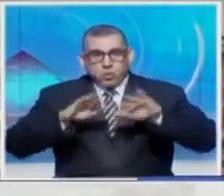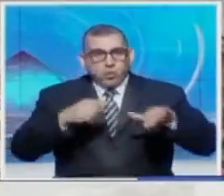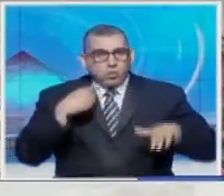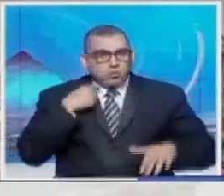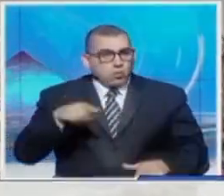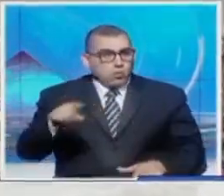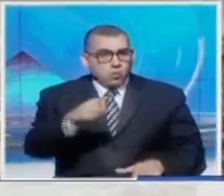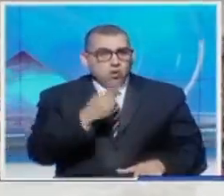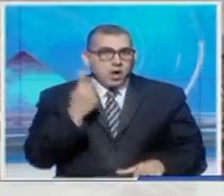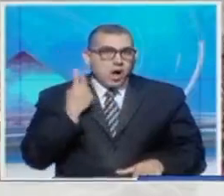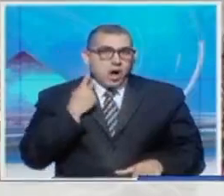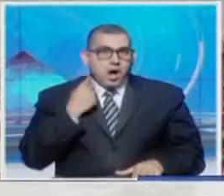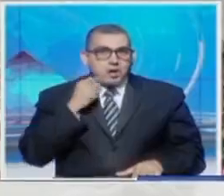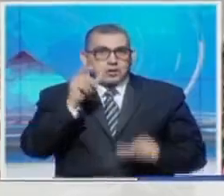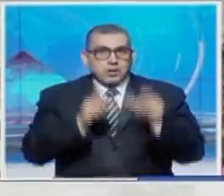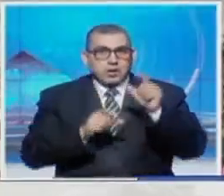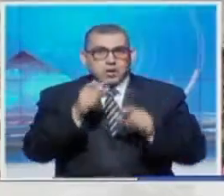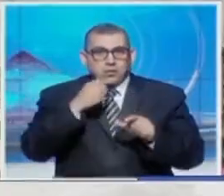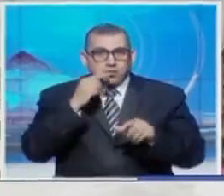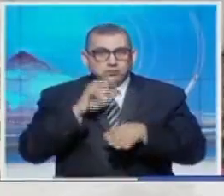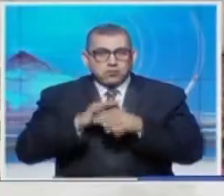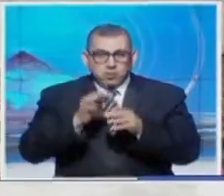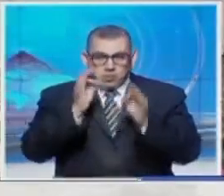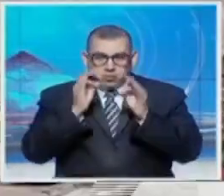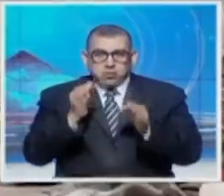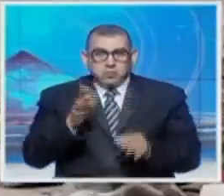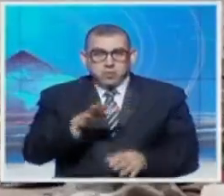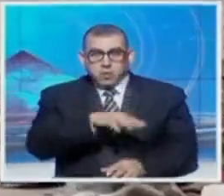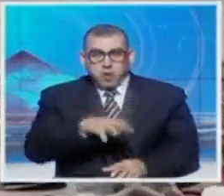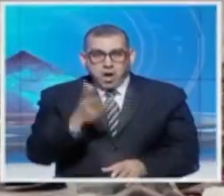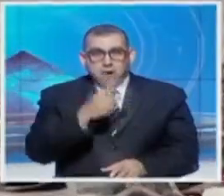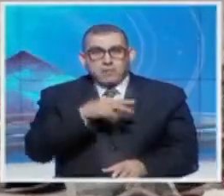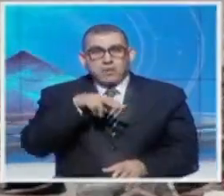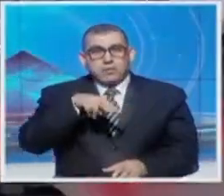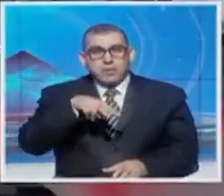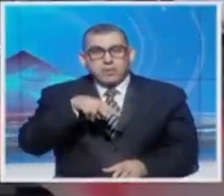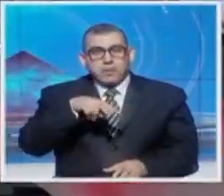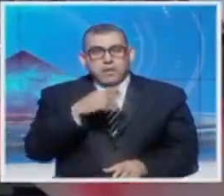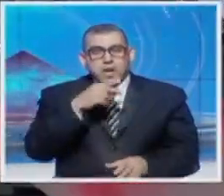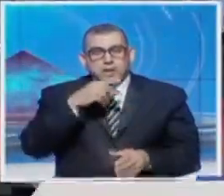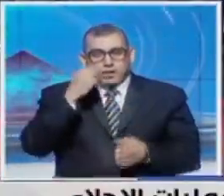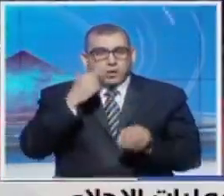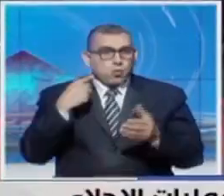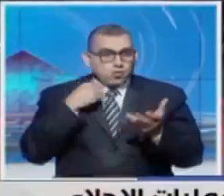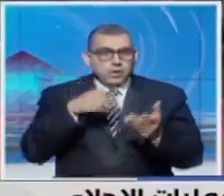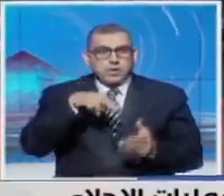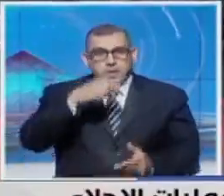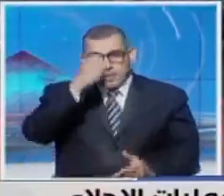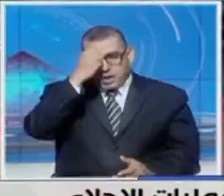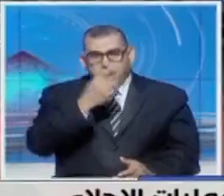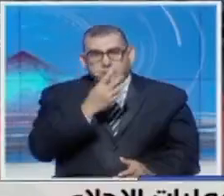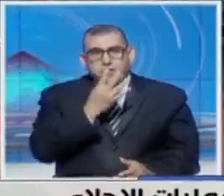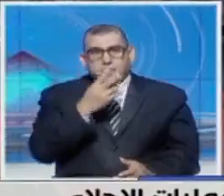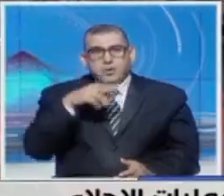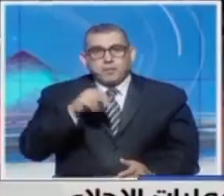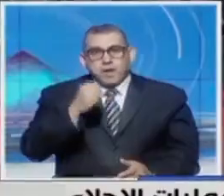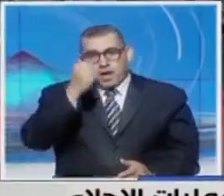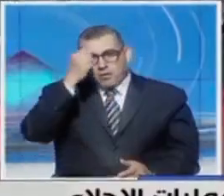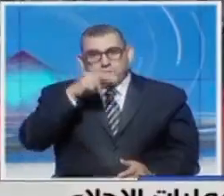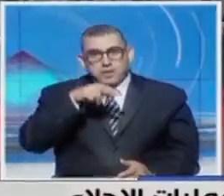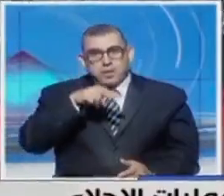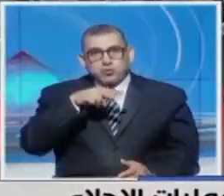مقدرة عدد المتضررين مباشرة من الكارثة بحوالي 884 ألف